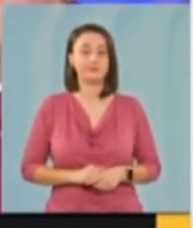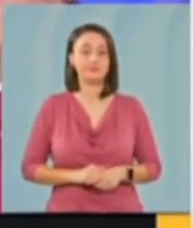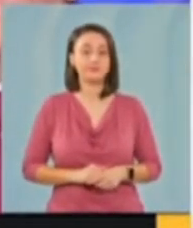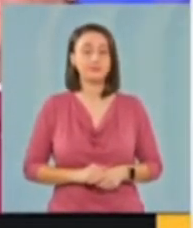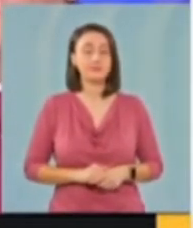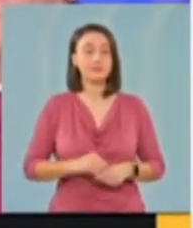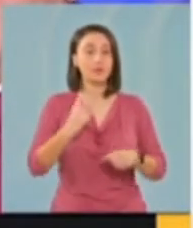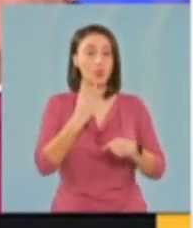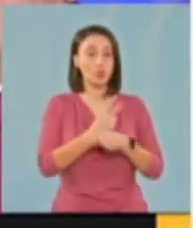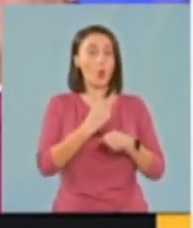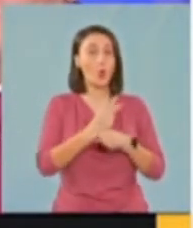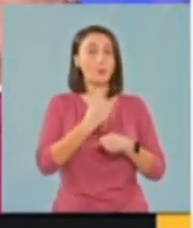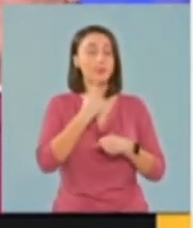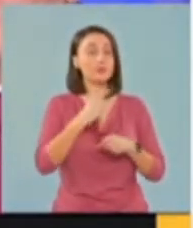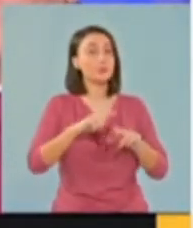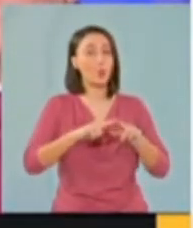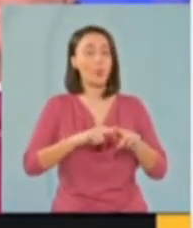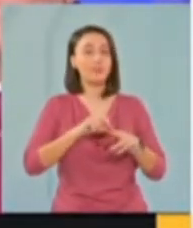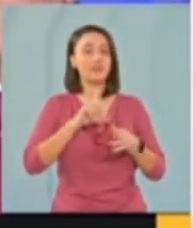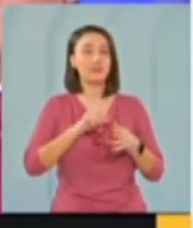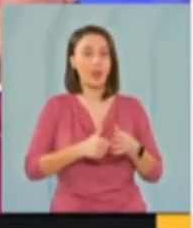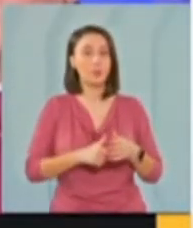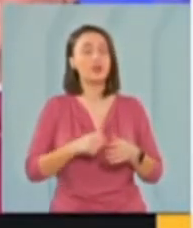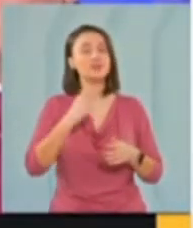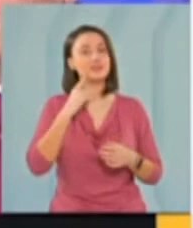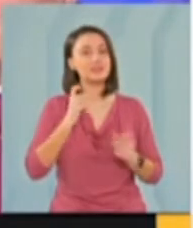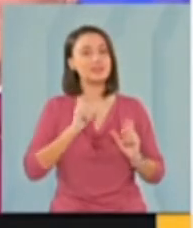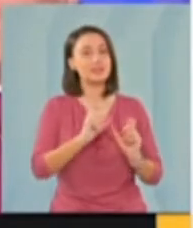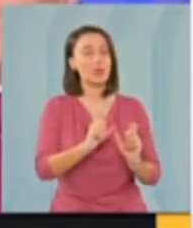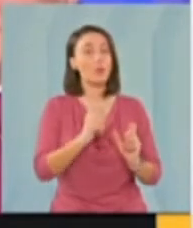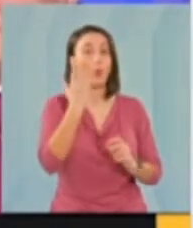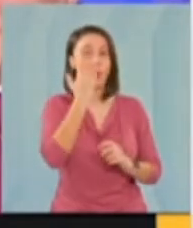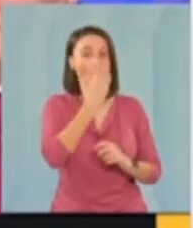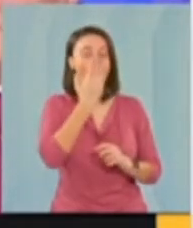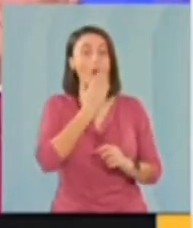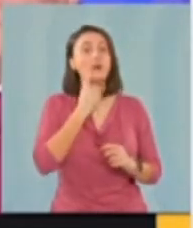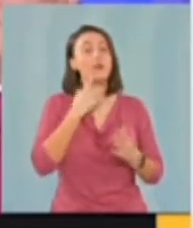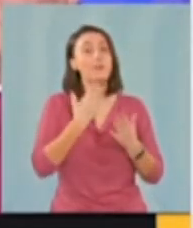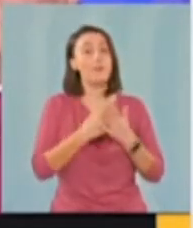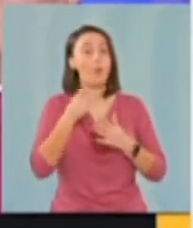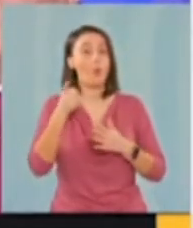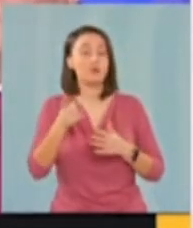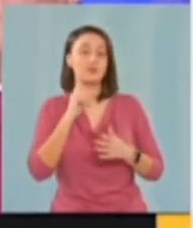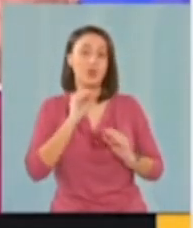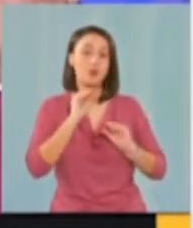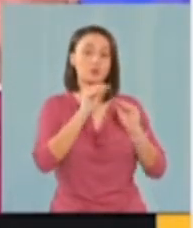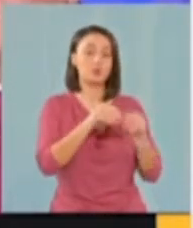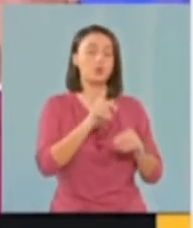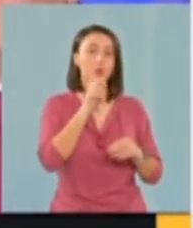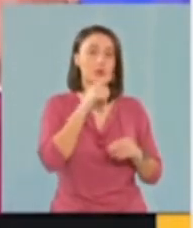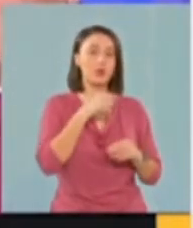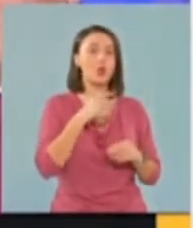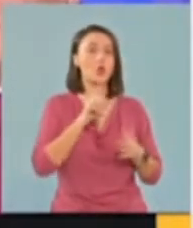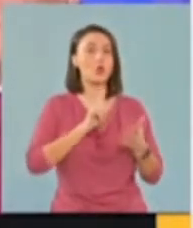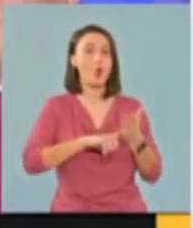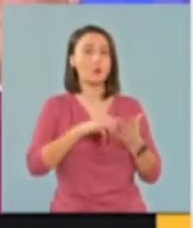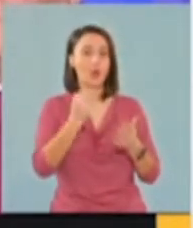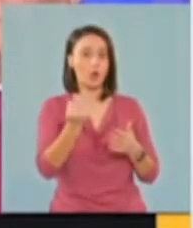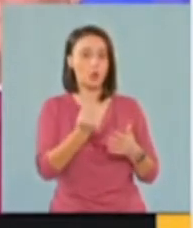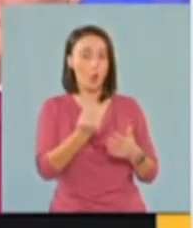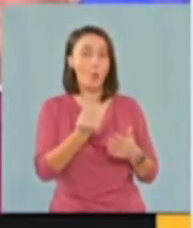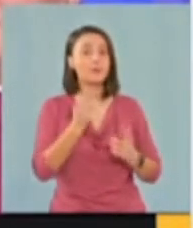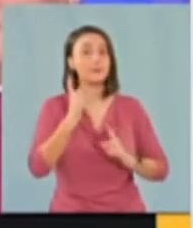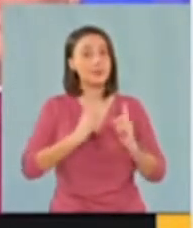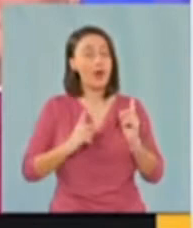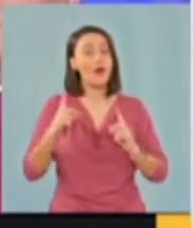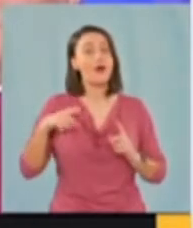de două ori pe săptămână, așa cum trebuie, siguranța în școli, în condițiile astea, s-ar fi dus pe undeva spre nota 9.